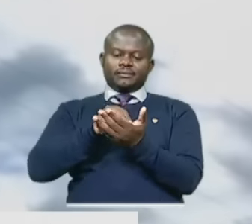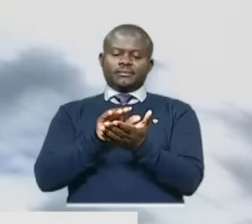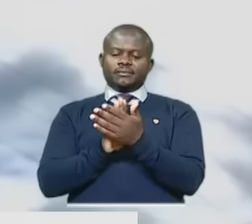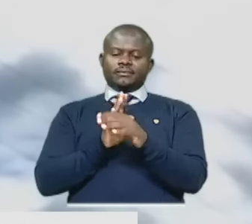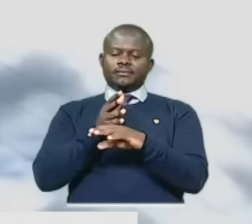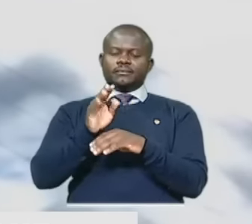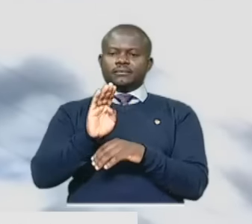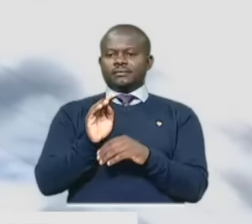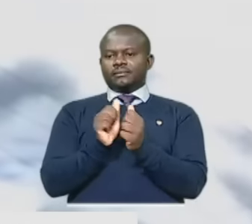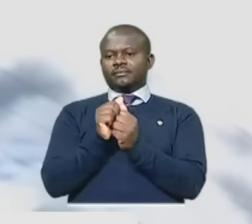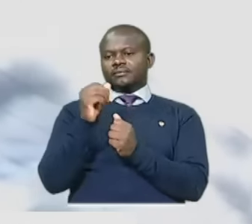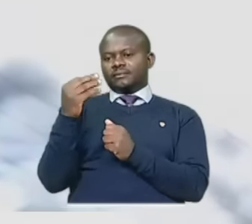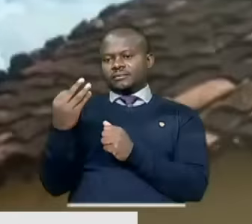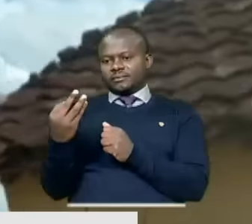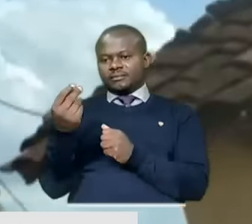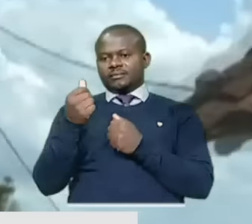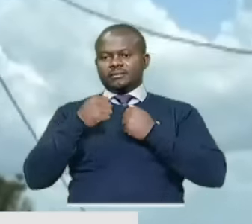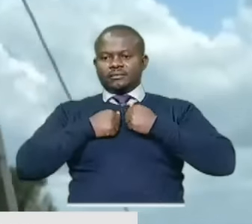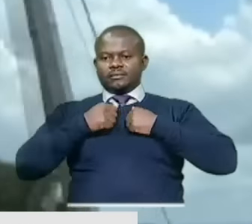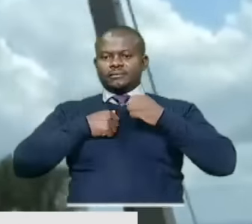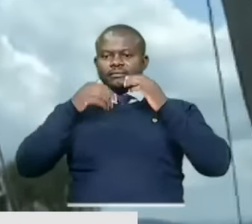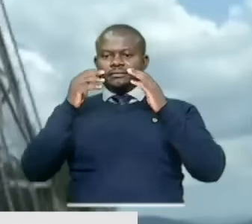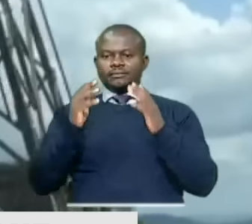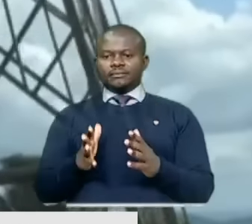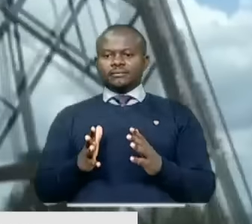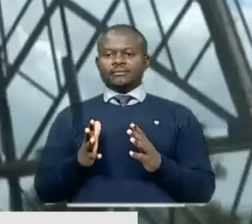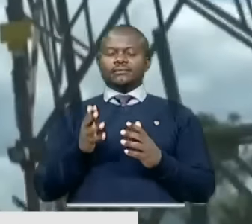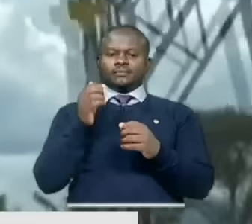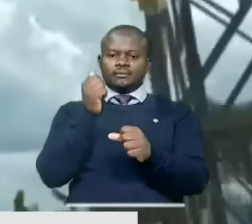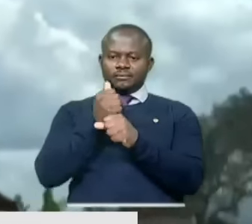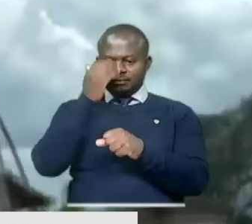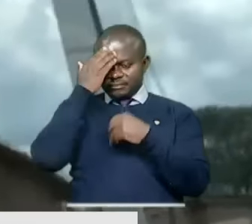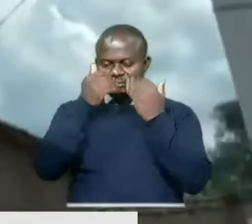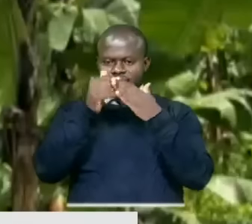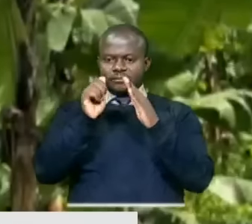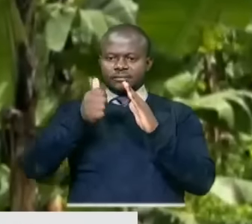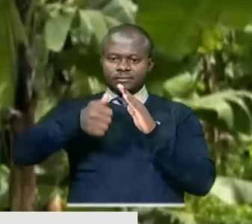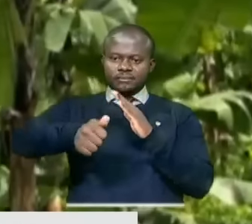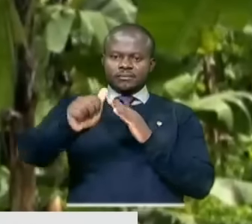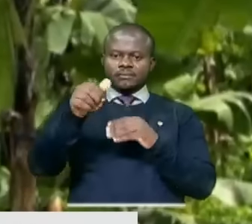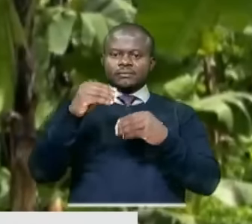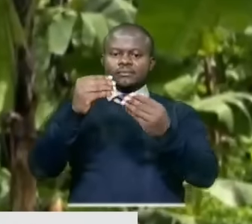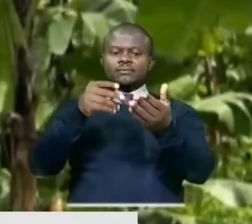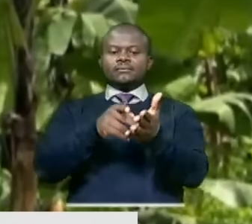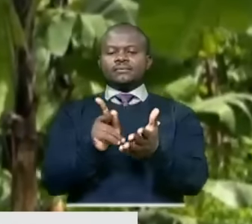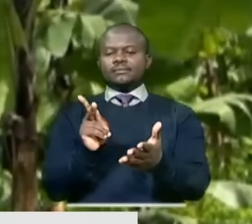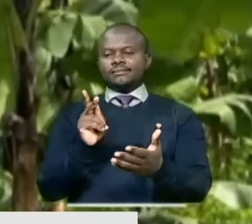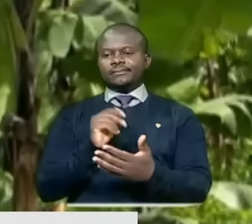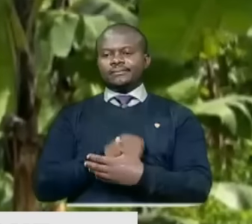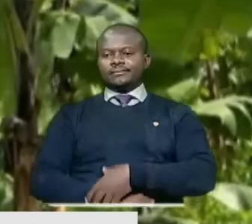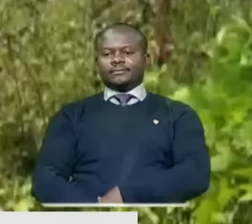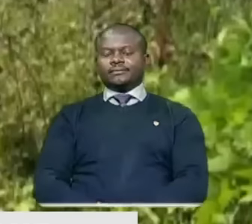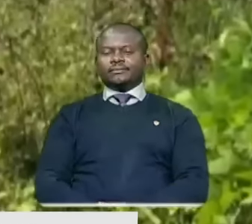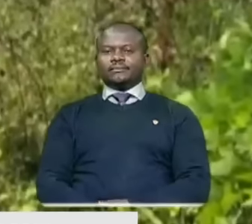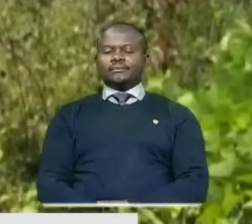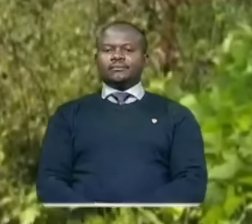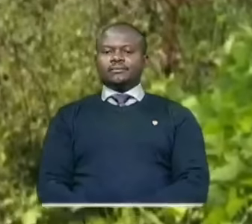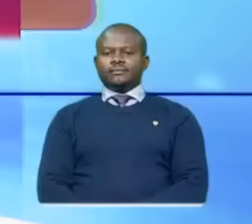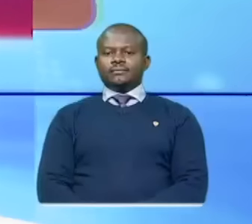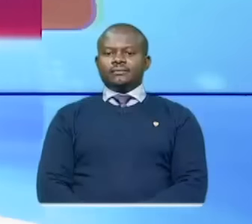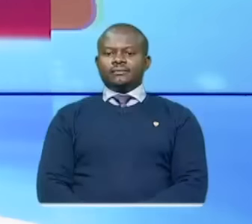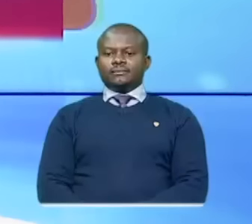miliyari 13 z'amafaranga y'u Rwanda nayo ngo biri gukorwaho ngo banyirayo bahabwe ingurane Tuyisenge Adolphe mu karere ka